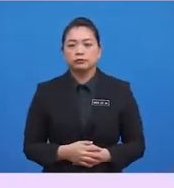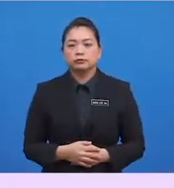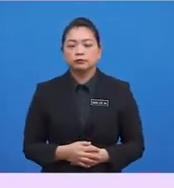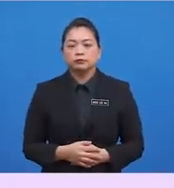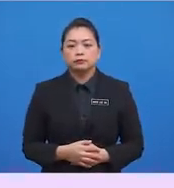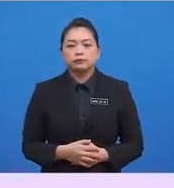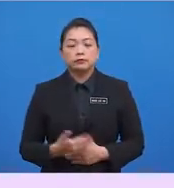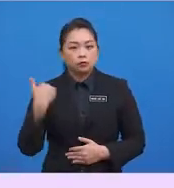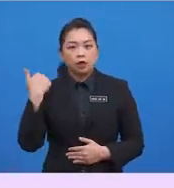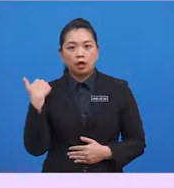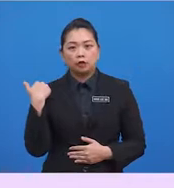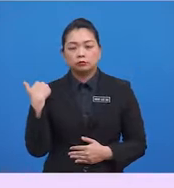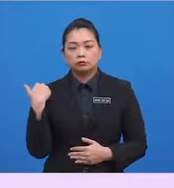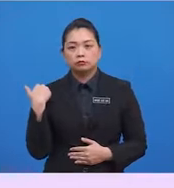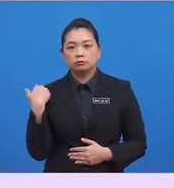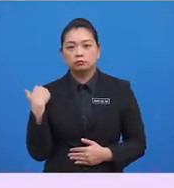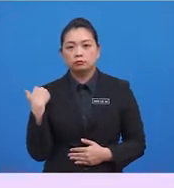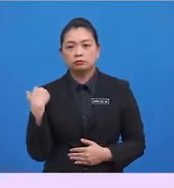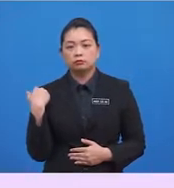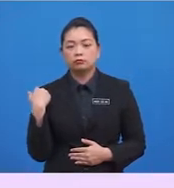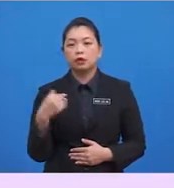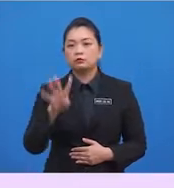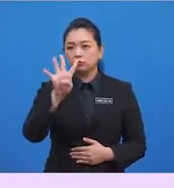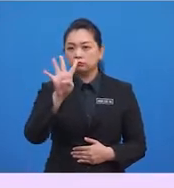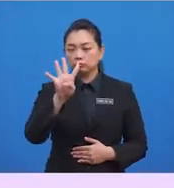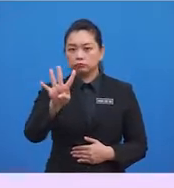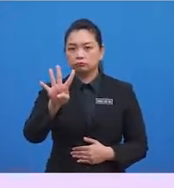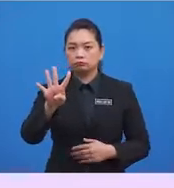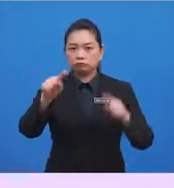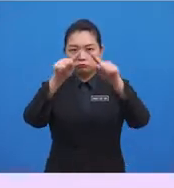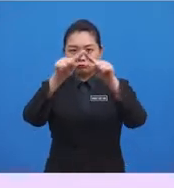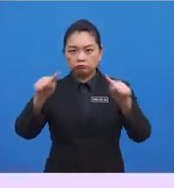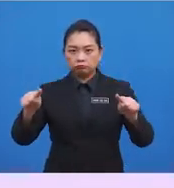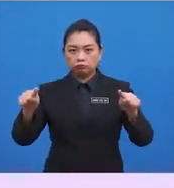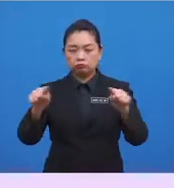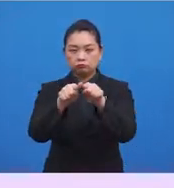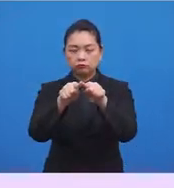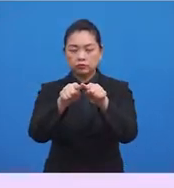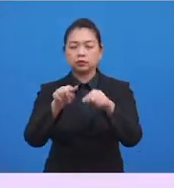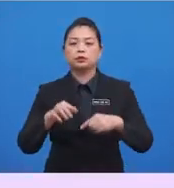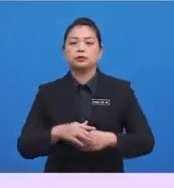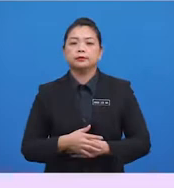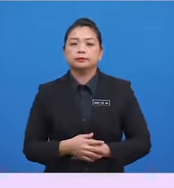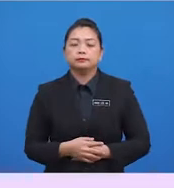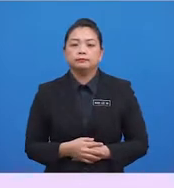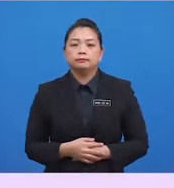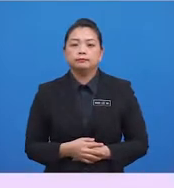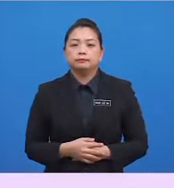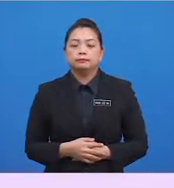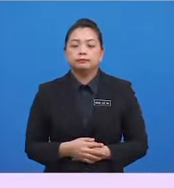Piramid terdiri daripada gabungan empat keping bentuk asas segi